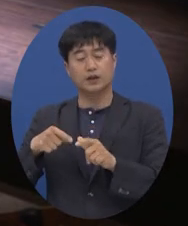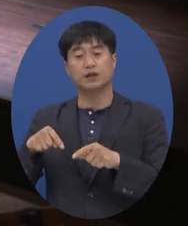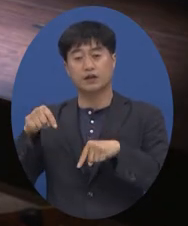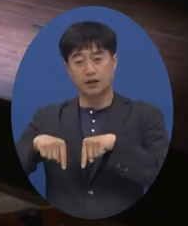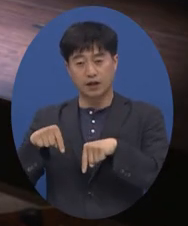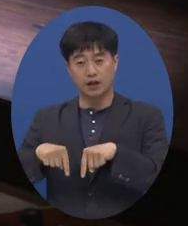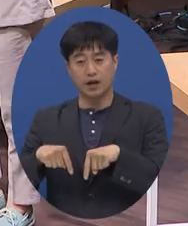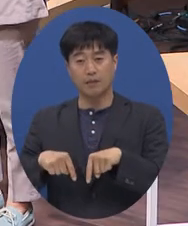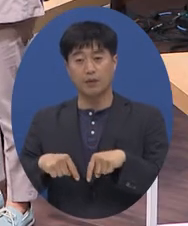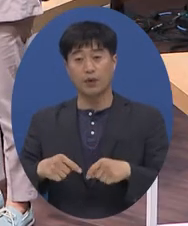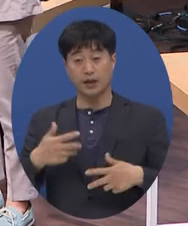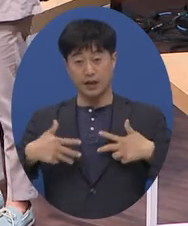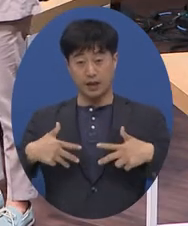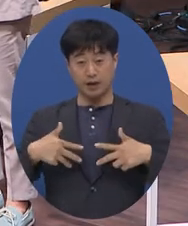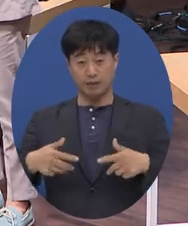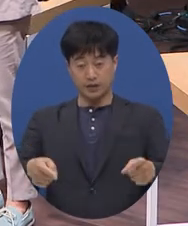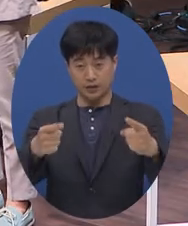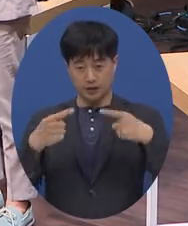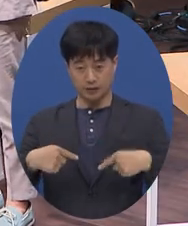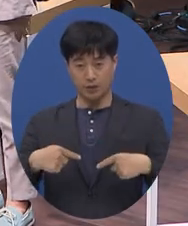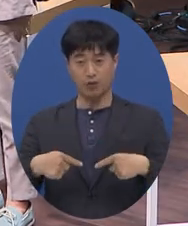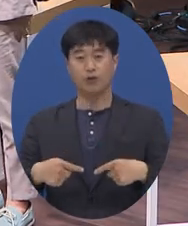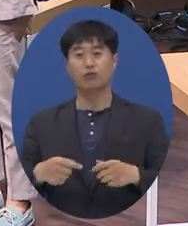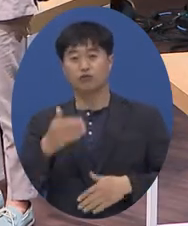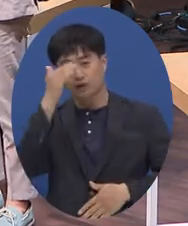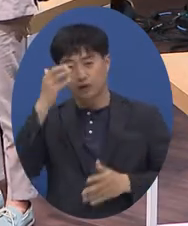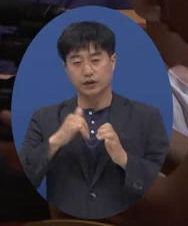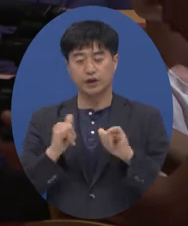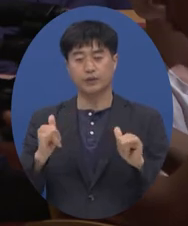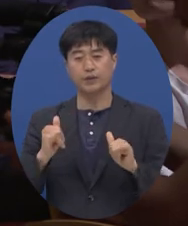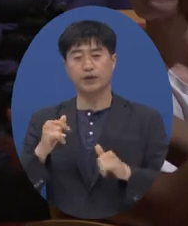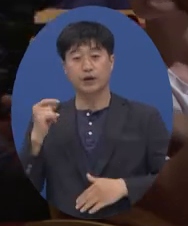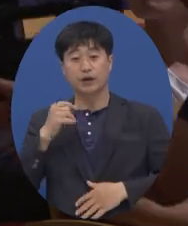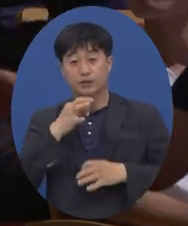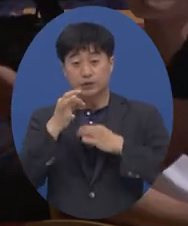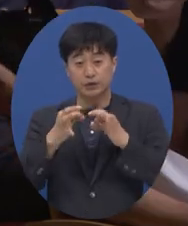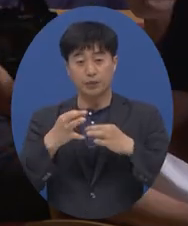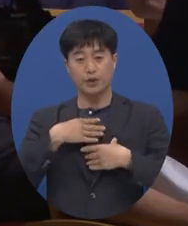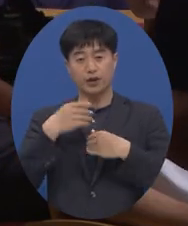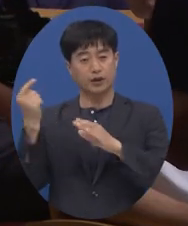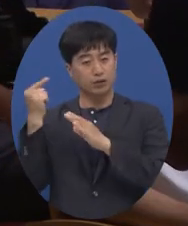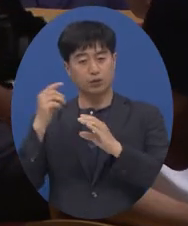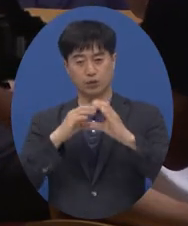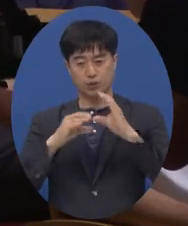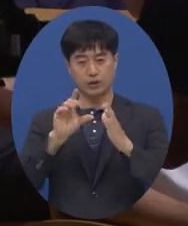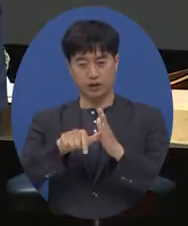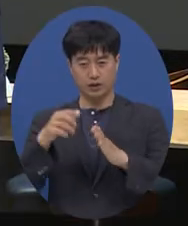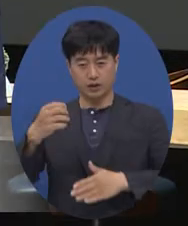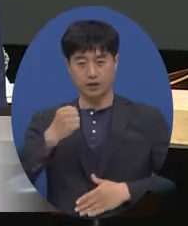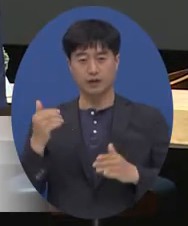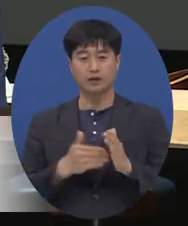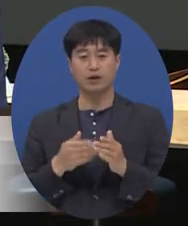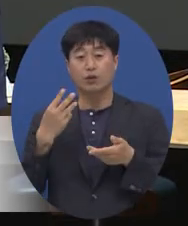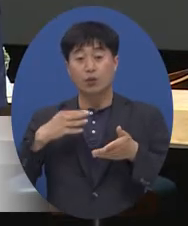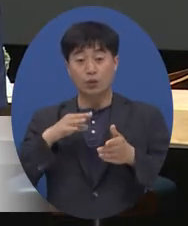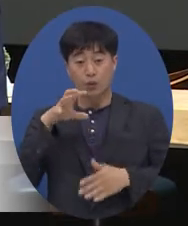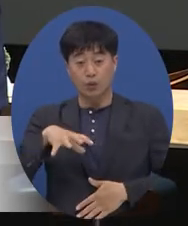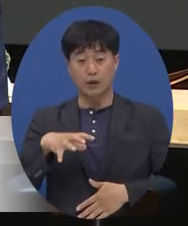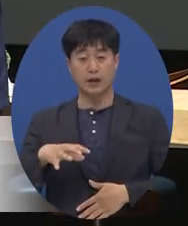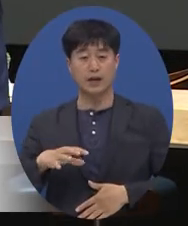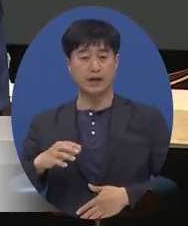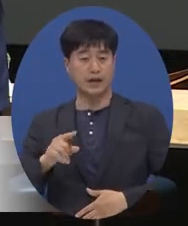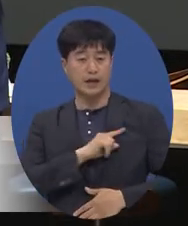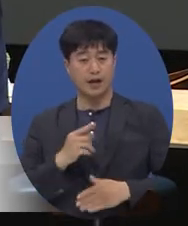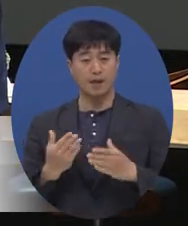같은 참여 프로그램으로 꾸며져 관객의 목소리를 편하게 들어보고 소통하는 시간이 됐습니다. 경기도에서 가장